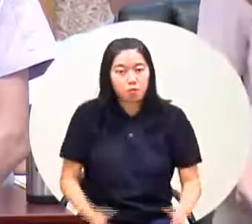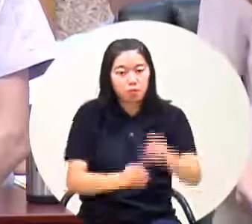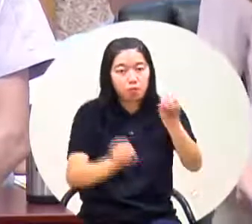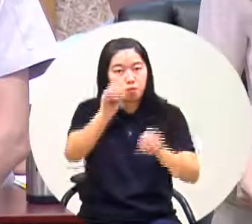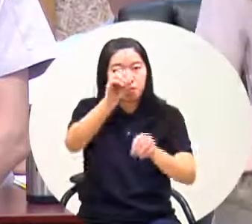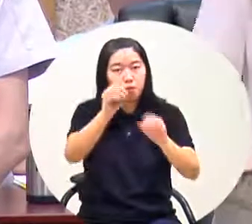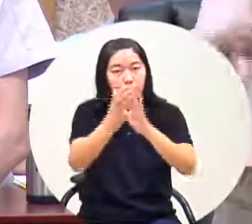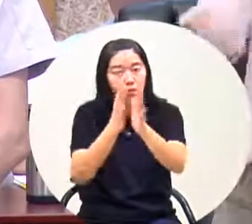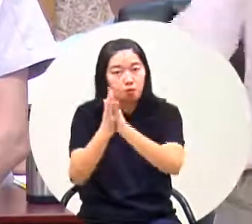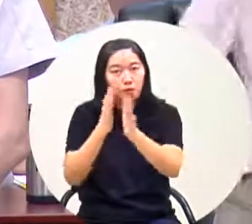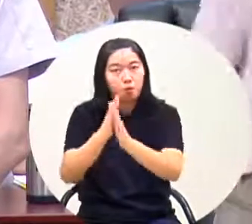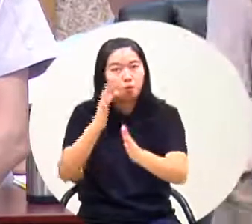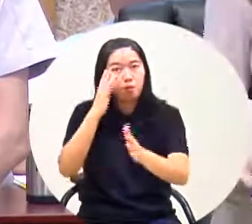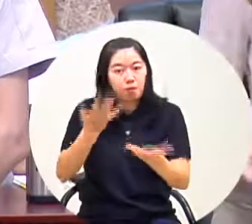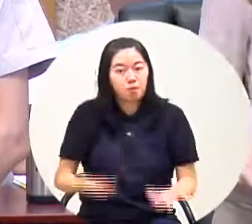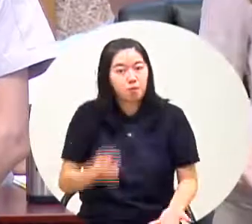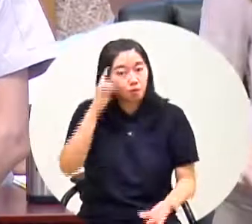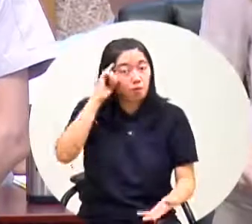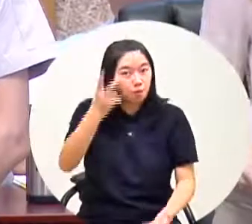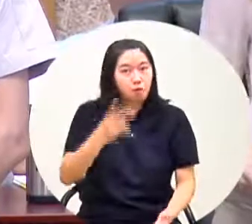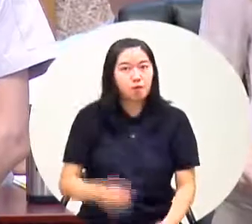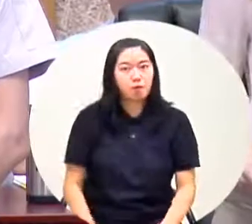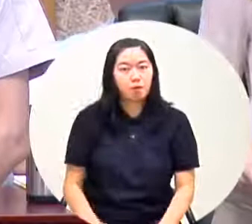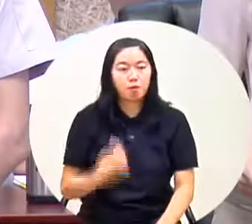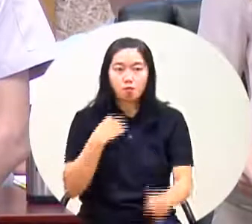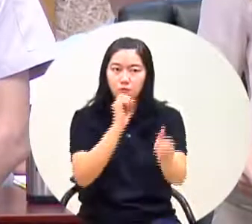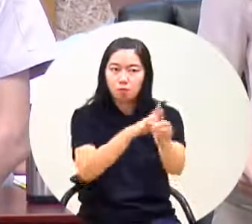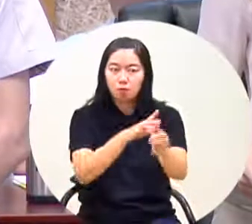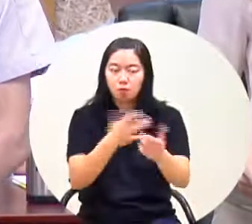好了。我们还叫人家只能休1天。